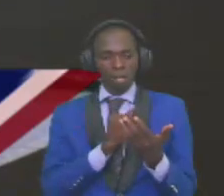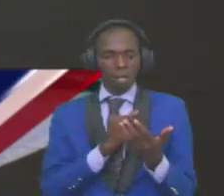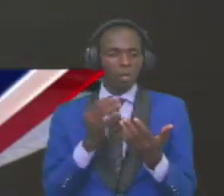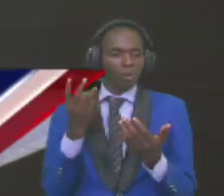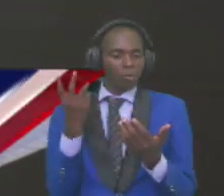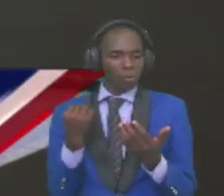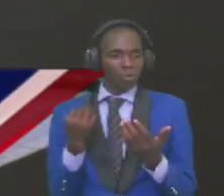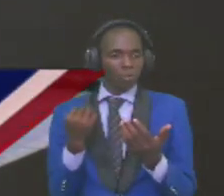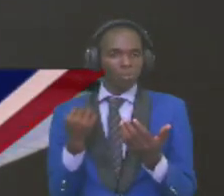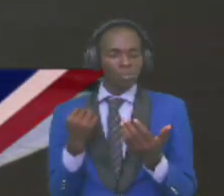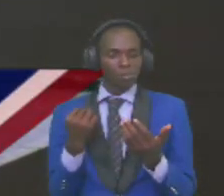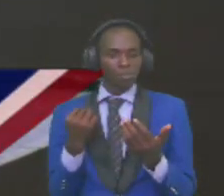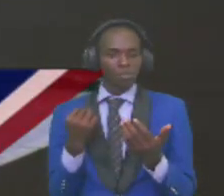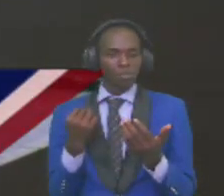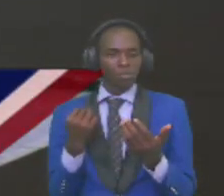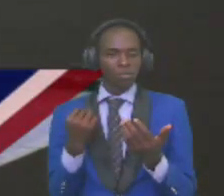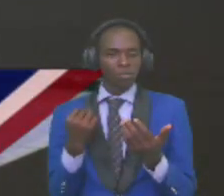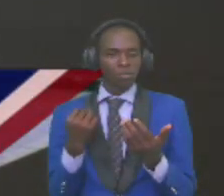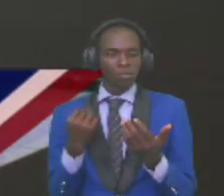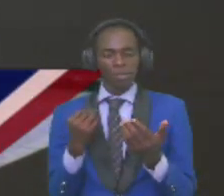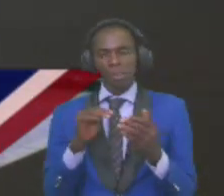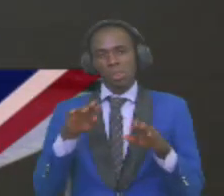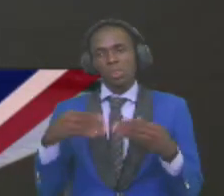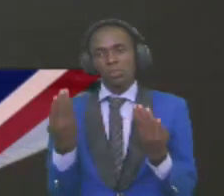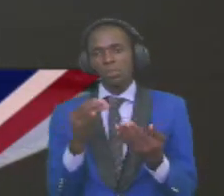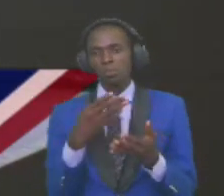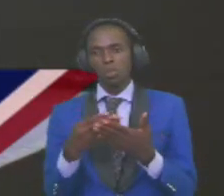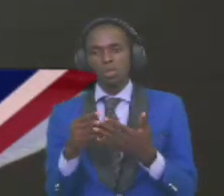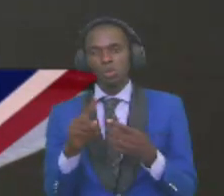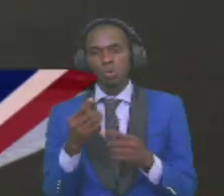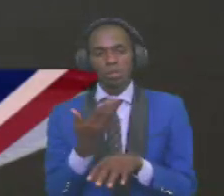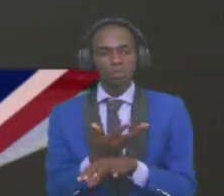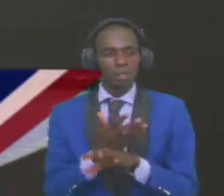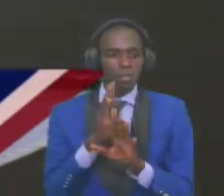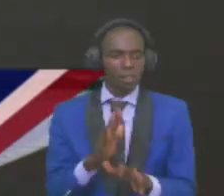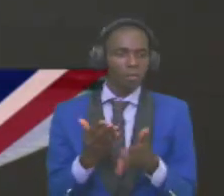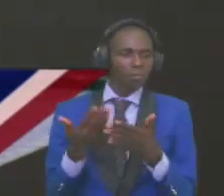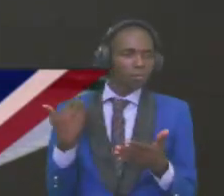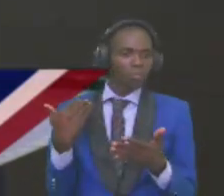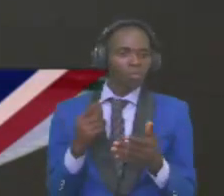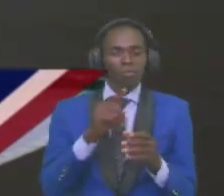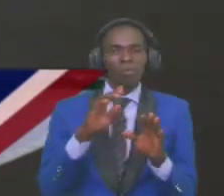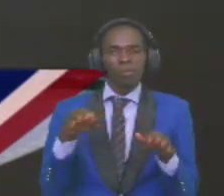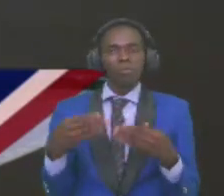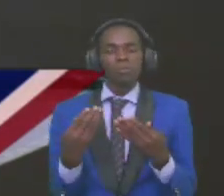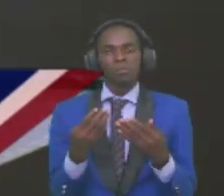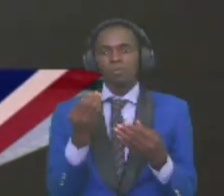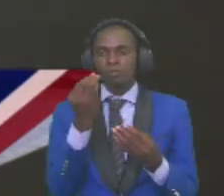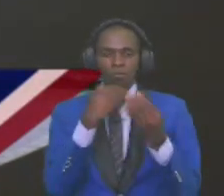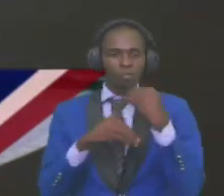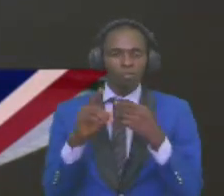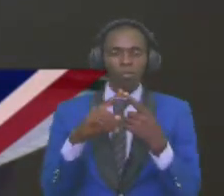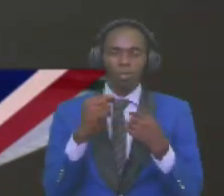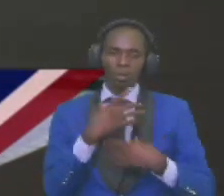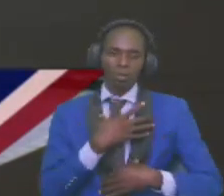distribuerai tout mais bien pour la nourriture des pauvres cela donner l'aumône à